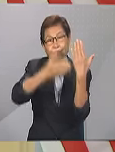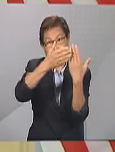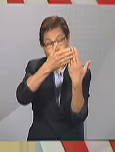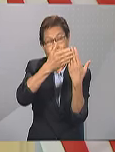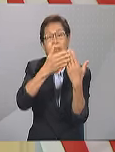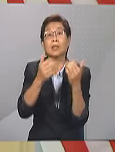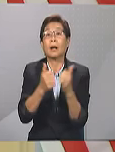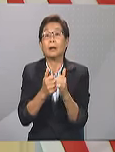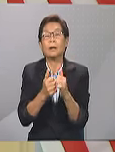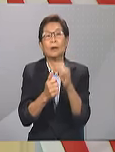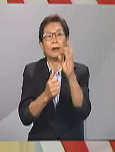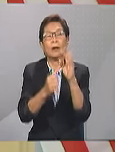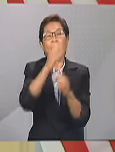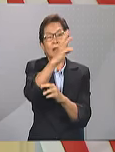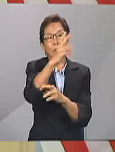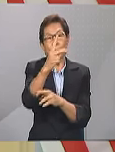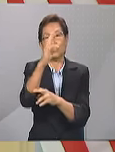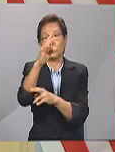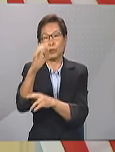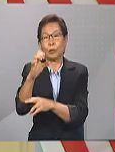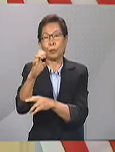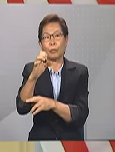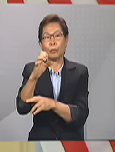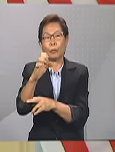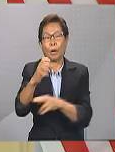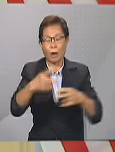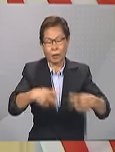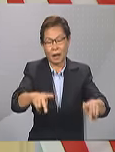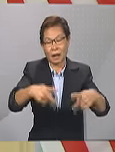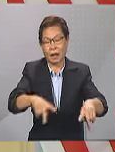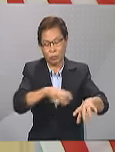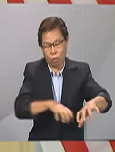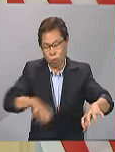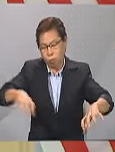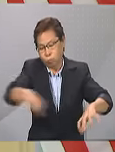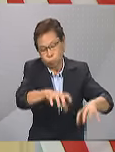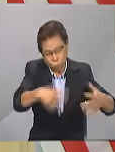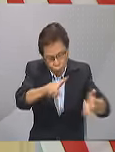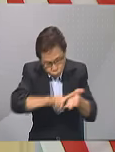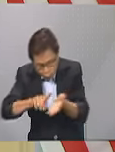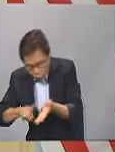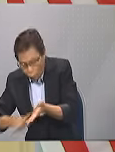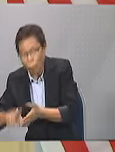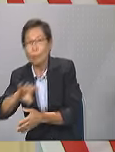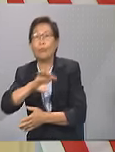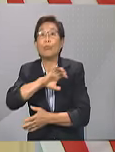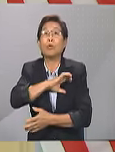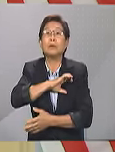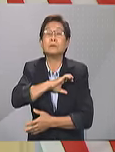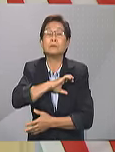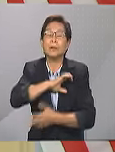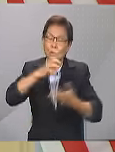dengan Spanyol 6700 premix telah diperiksa pilih Hm